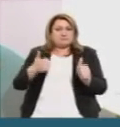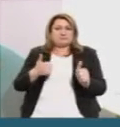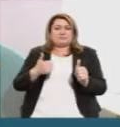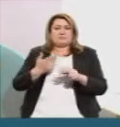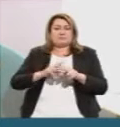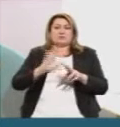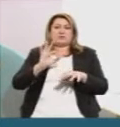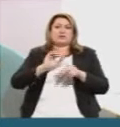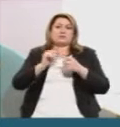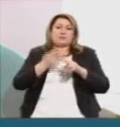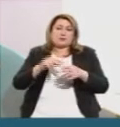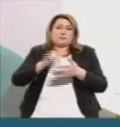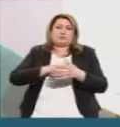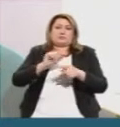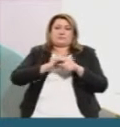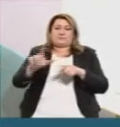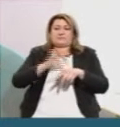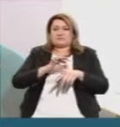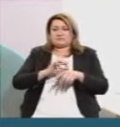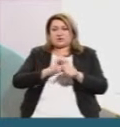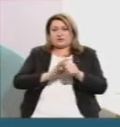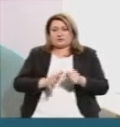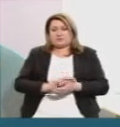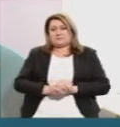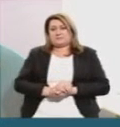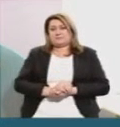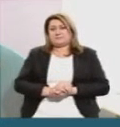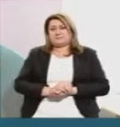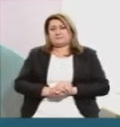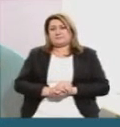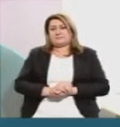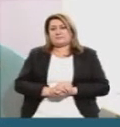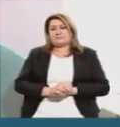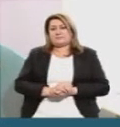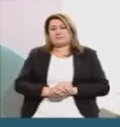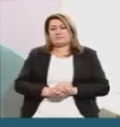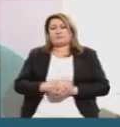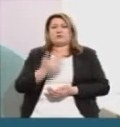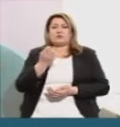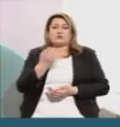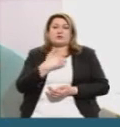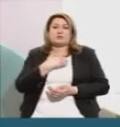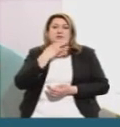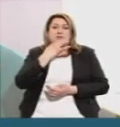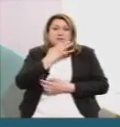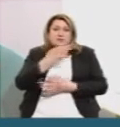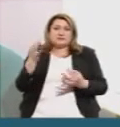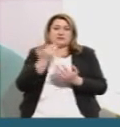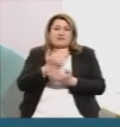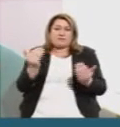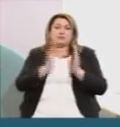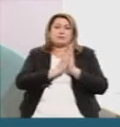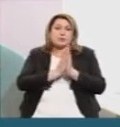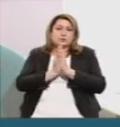распространение заболеваемости коронавирусной инфекцией. Кроме того, я хотел обратиться к вам